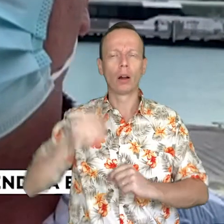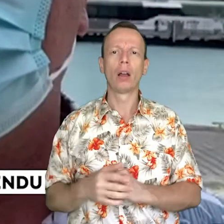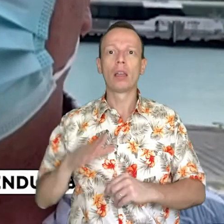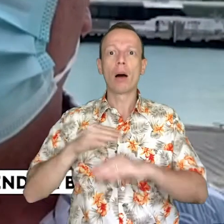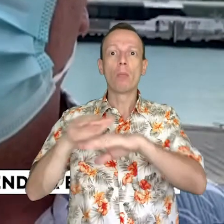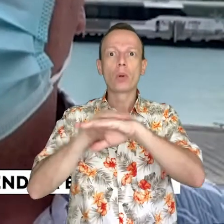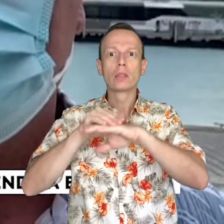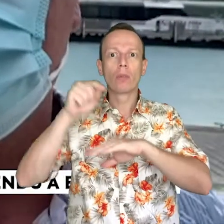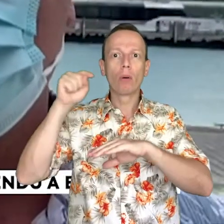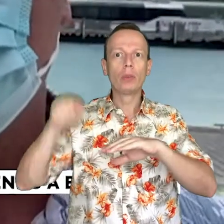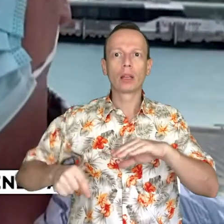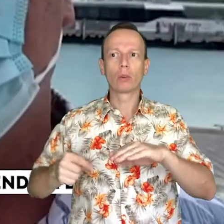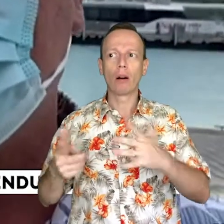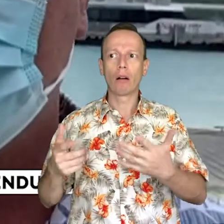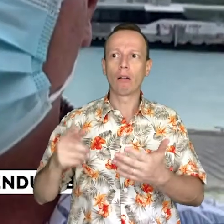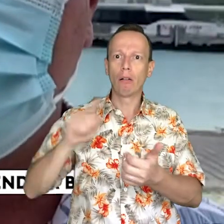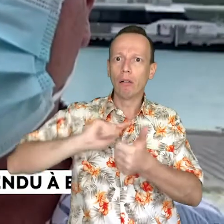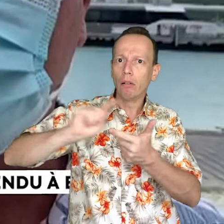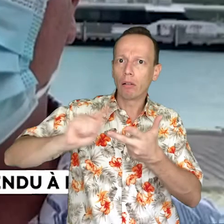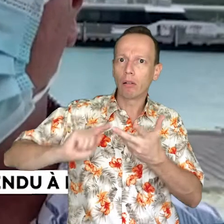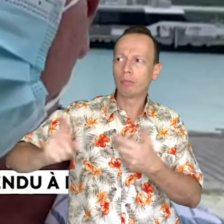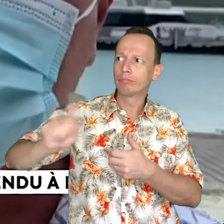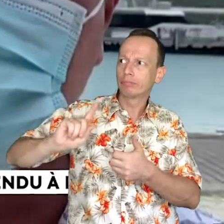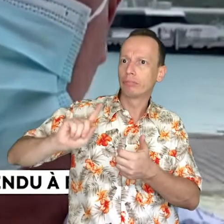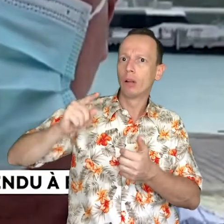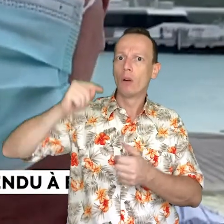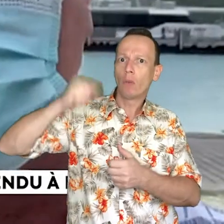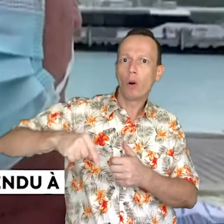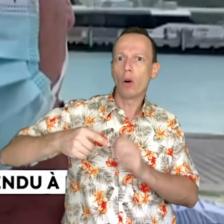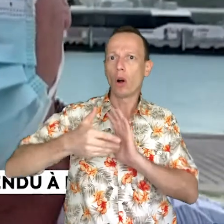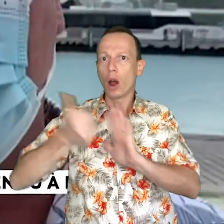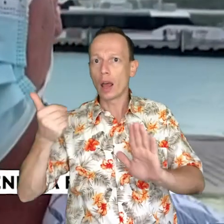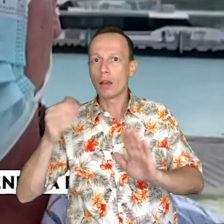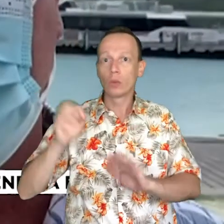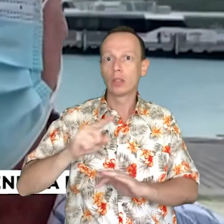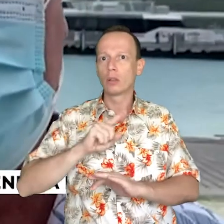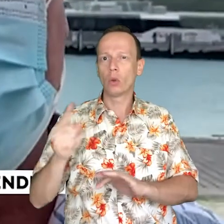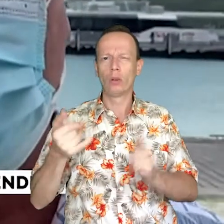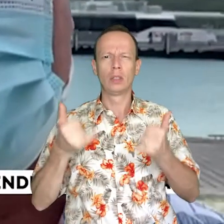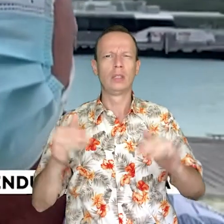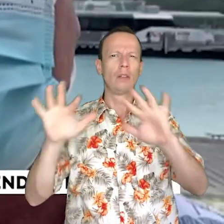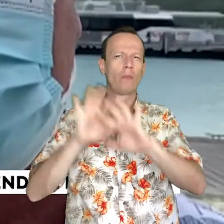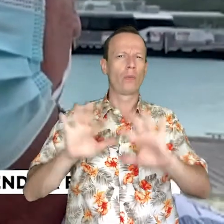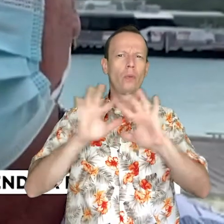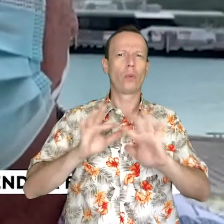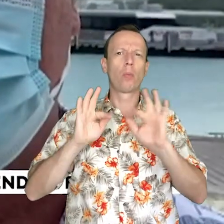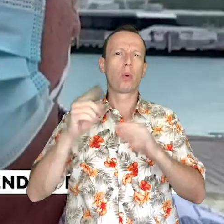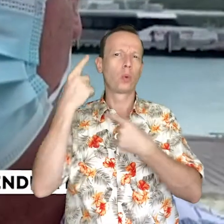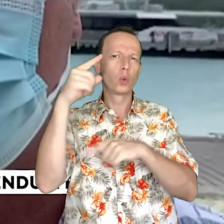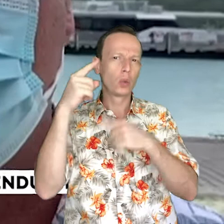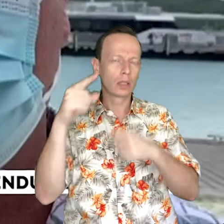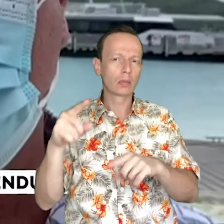c'est tous ces motifs impérieux qui nous sont imposés, qui nous sont retirés, qui ne sont pas compris par